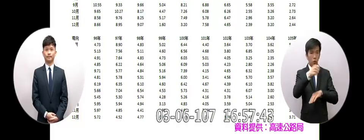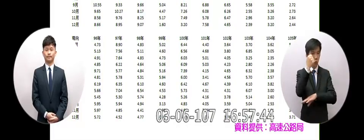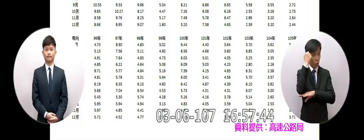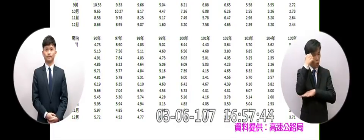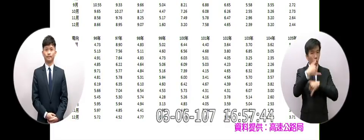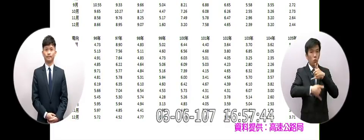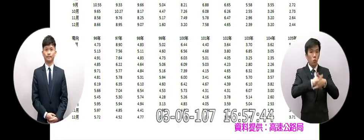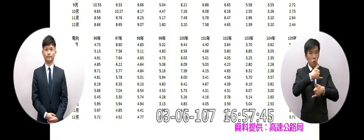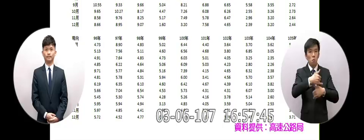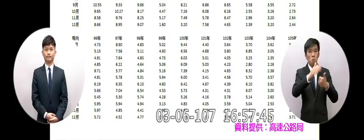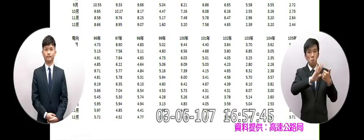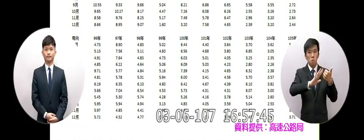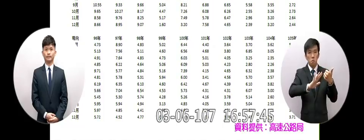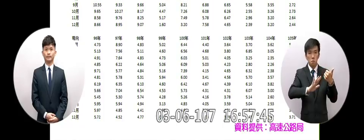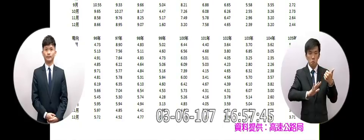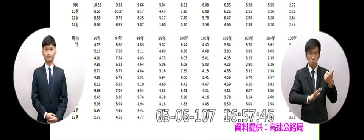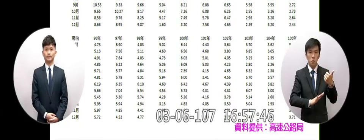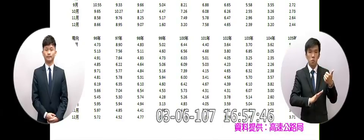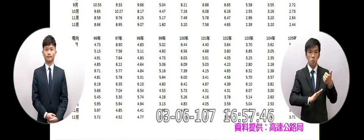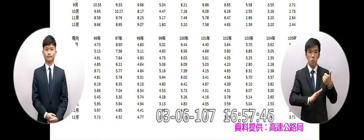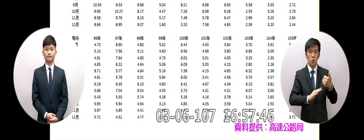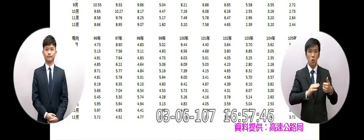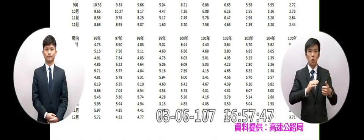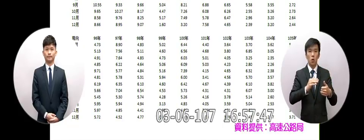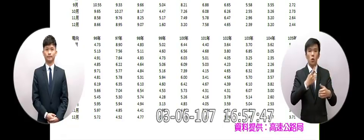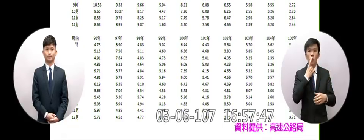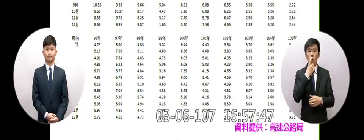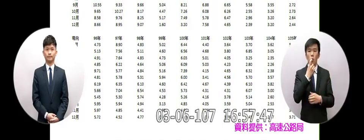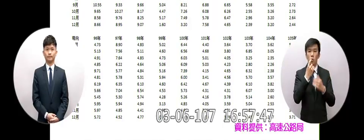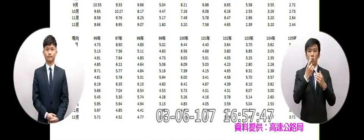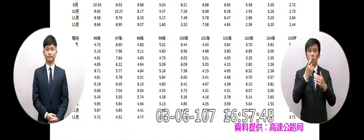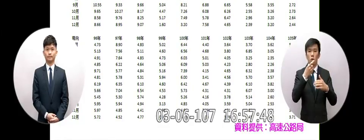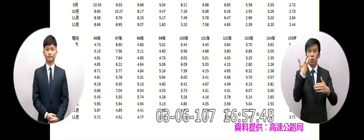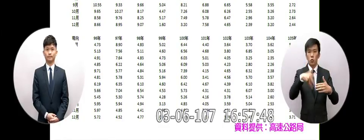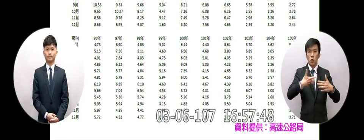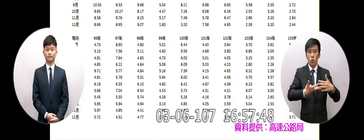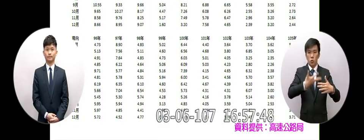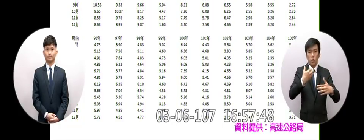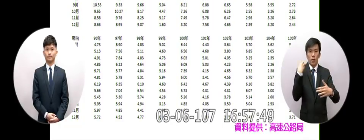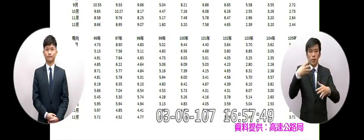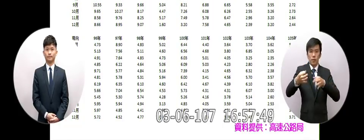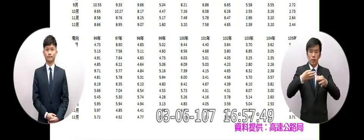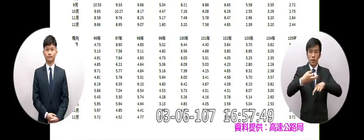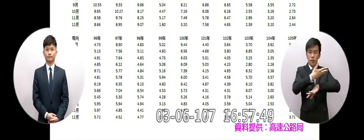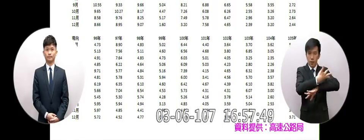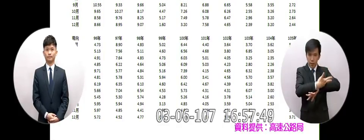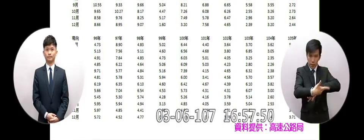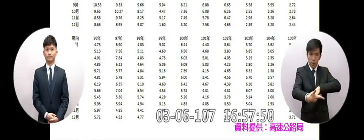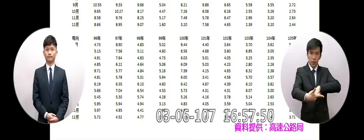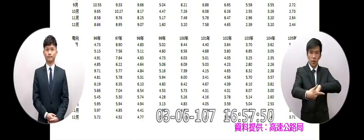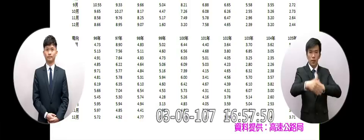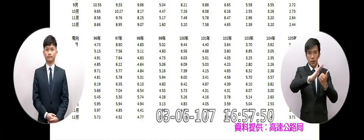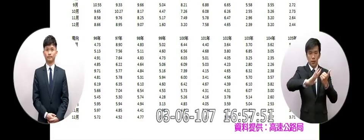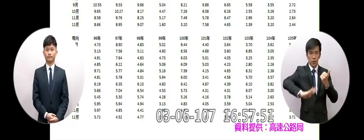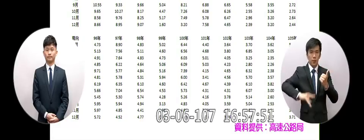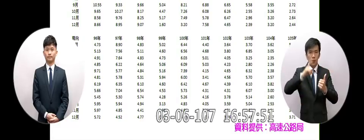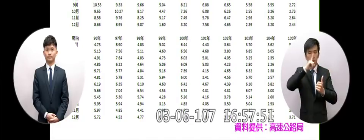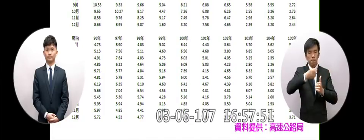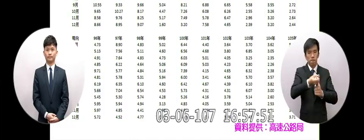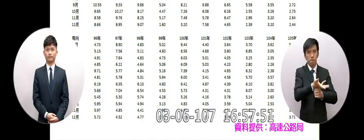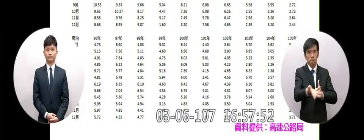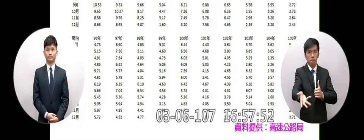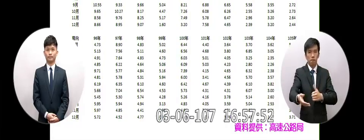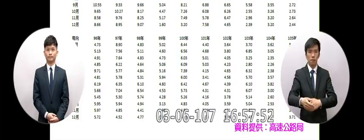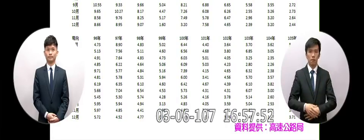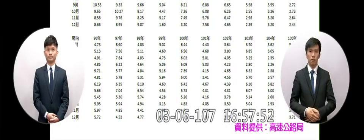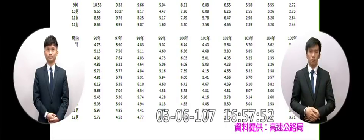成翡翠水库的上游，我们的新店溪呢，沿路的包括水库的一个影响。翡翠水库